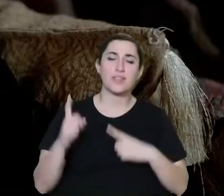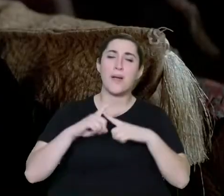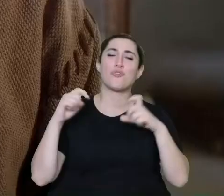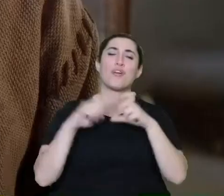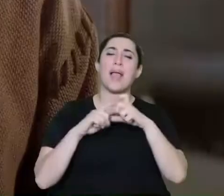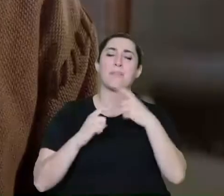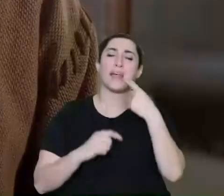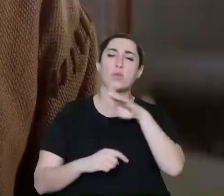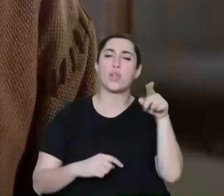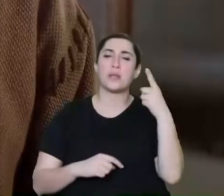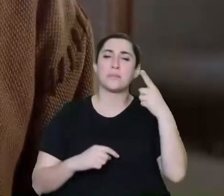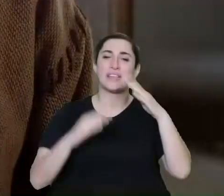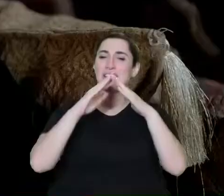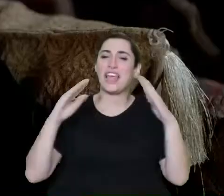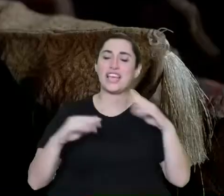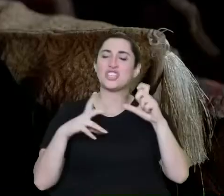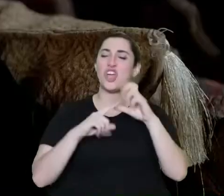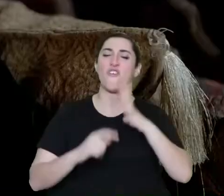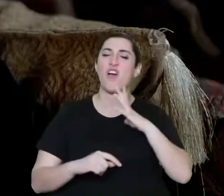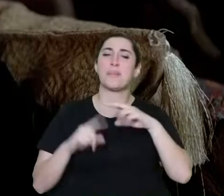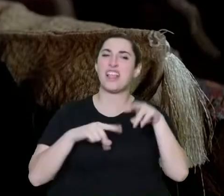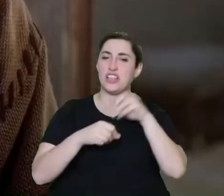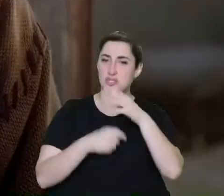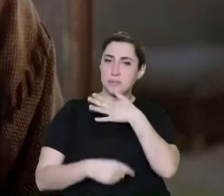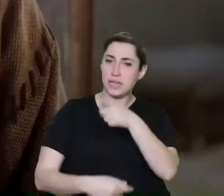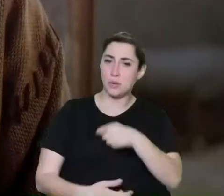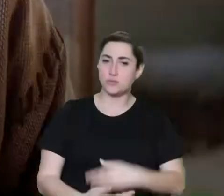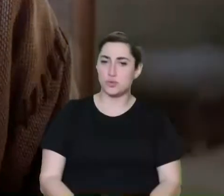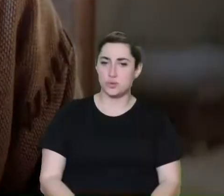Taptuk emrederler. Bir tekke şeyhi varmış Nallıhan'da, bilir misin?